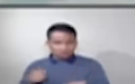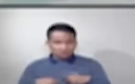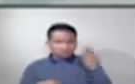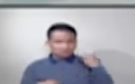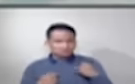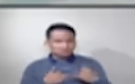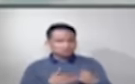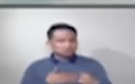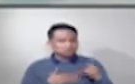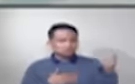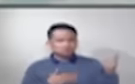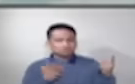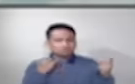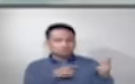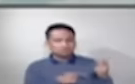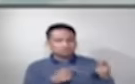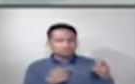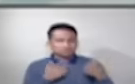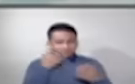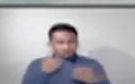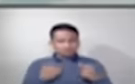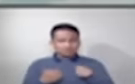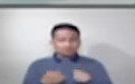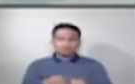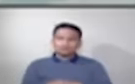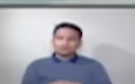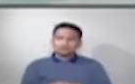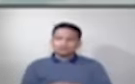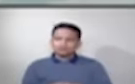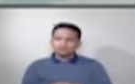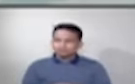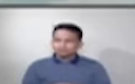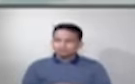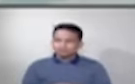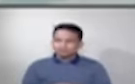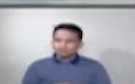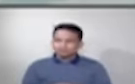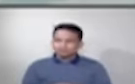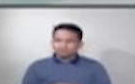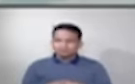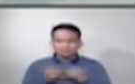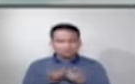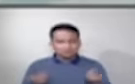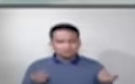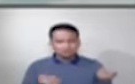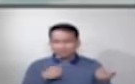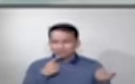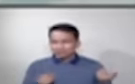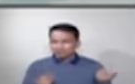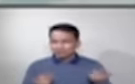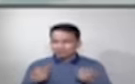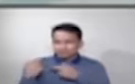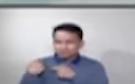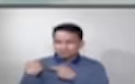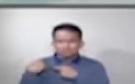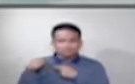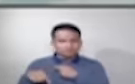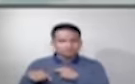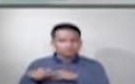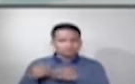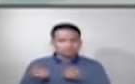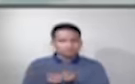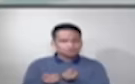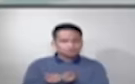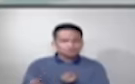mo na lang ako parang ikaw yung galit lagi sa akin. Tagal nyo naman tayong hiwalay. Oo nga, hiwalay nga. Pero yung sustento para sa mga bata